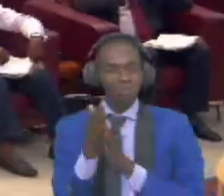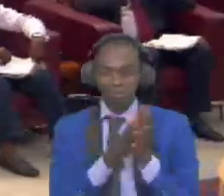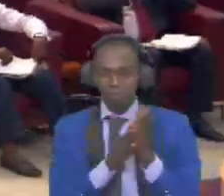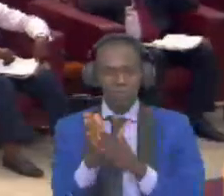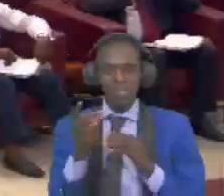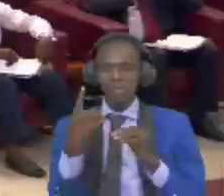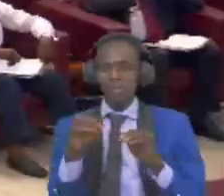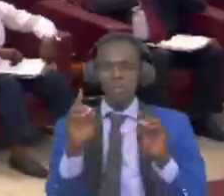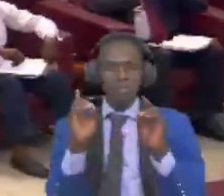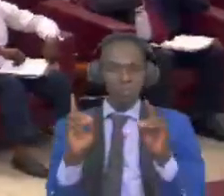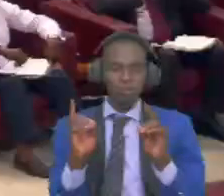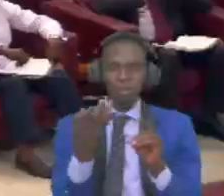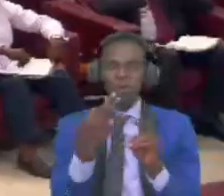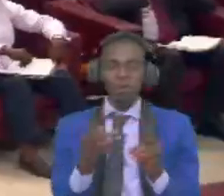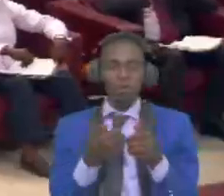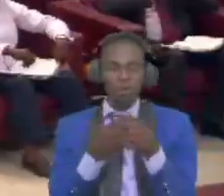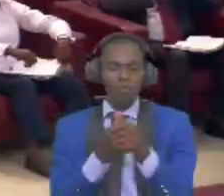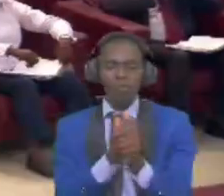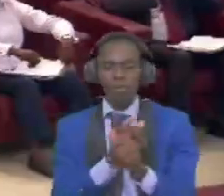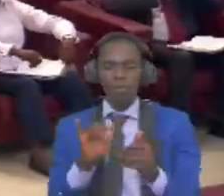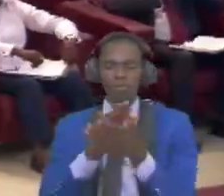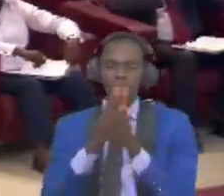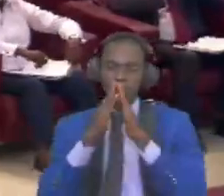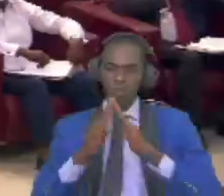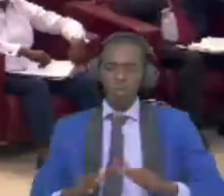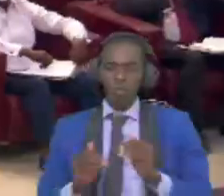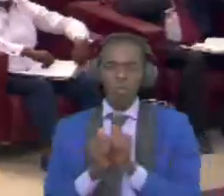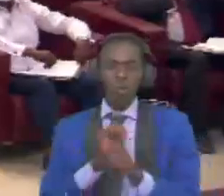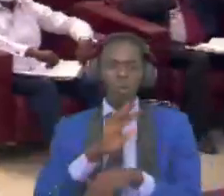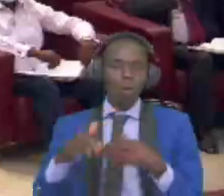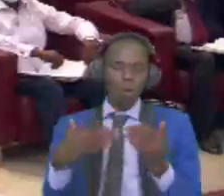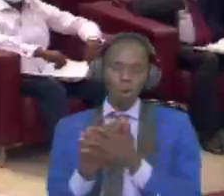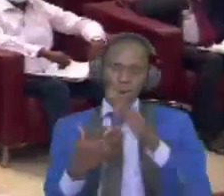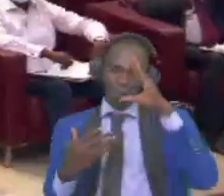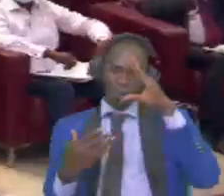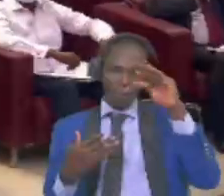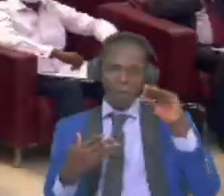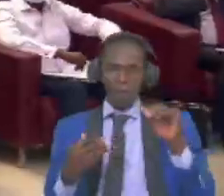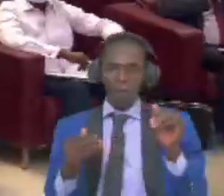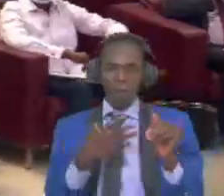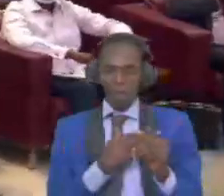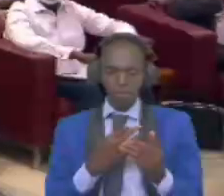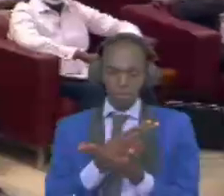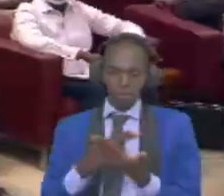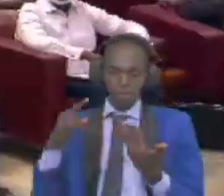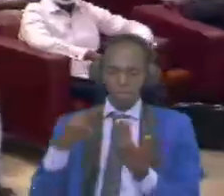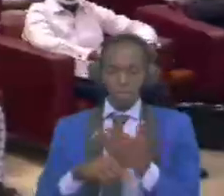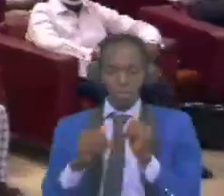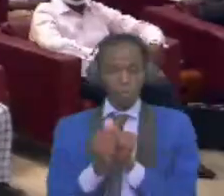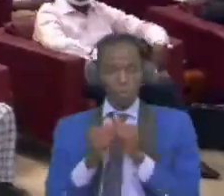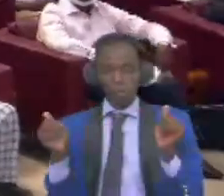doctrinale de rechercher la paix avec tous et la certification par laquelle